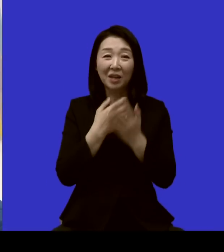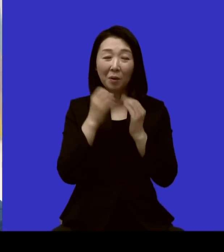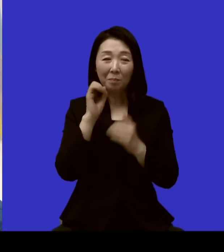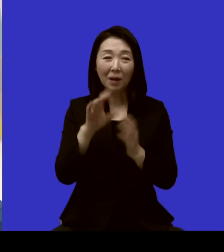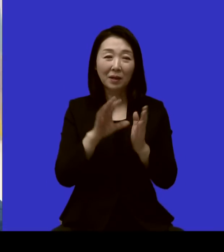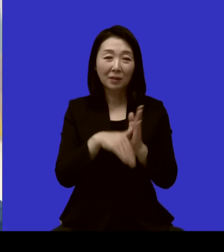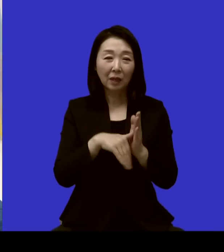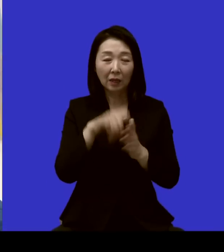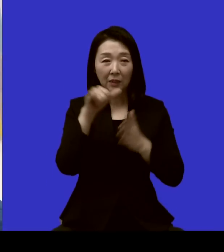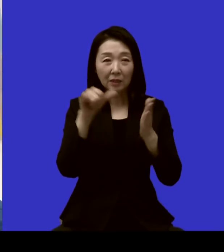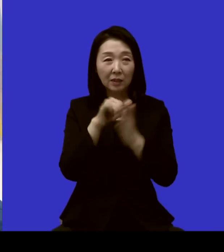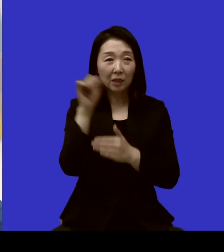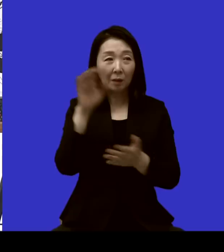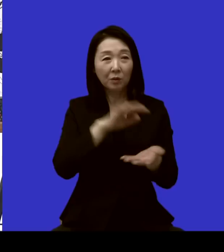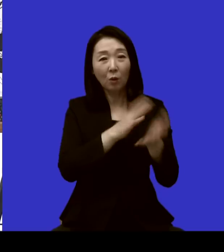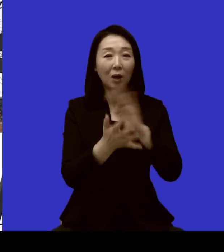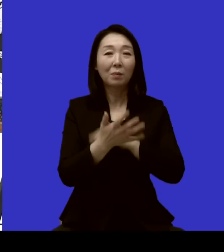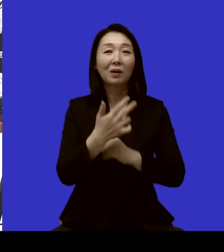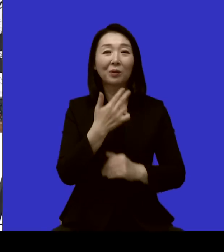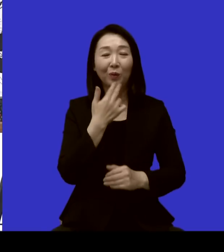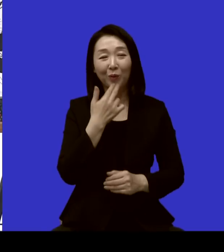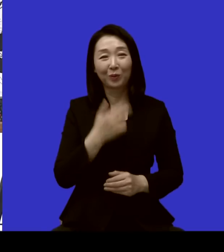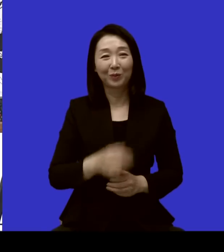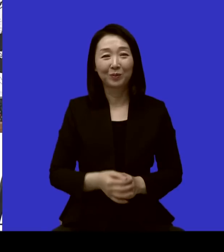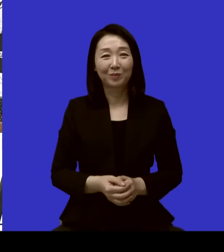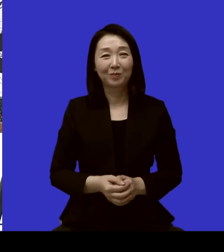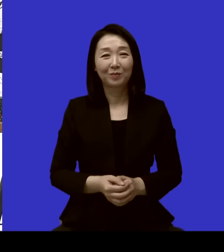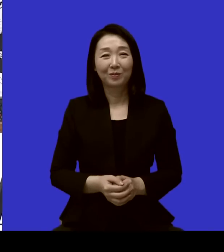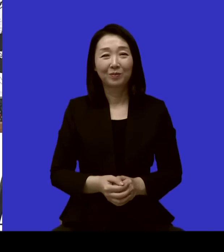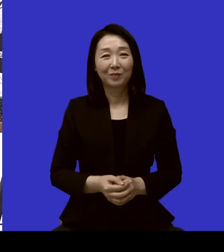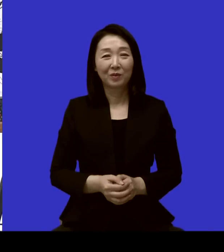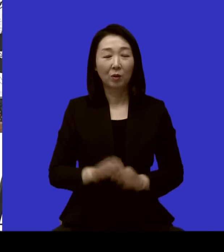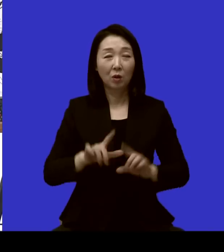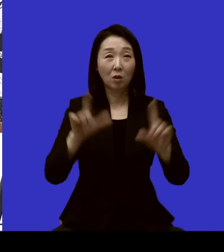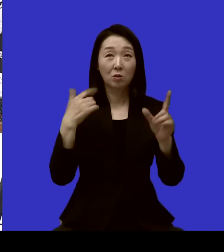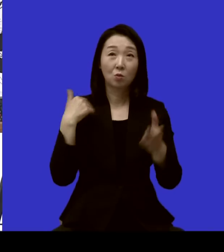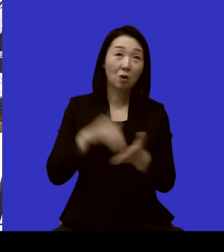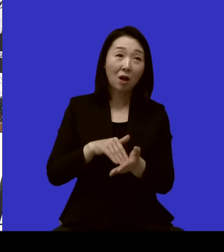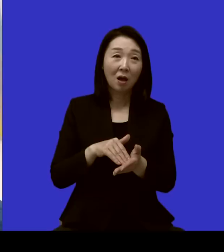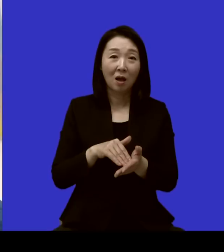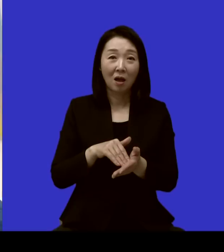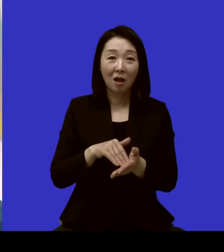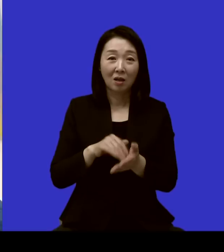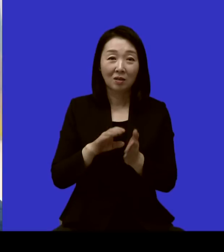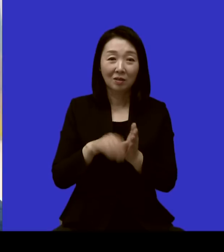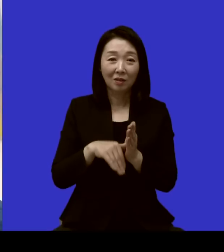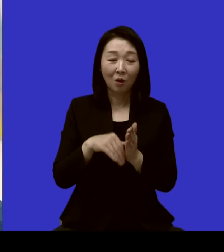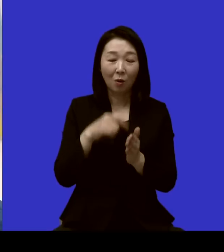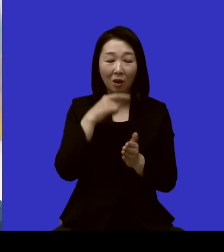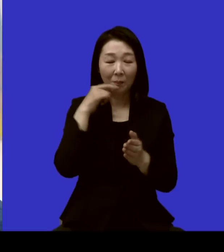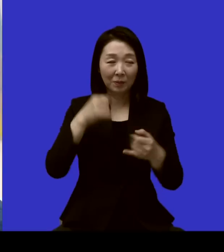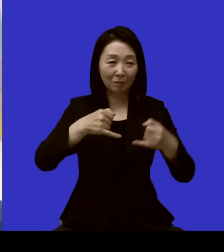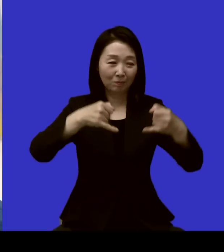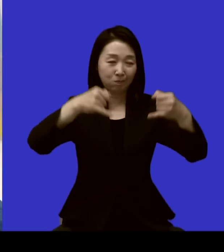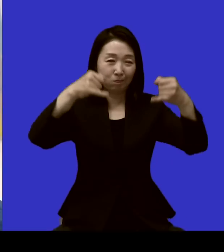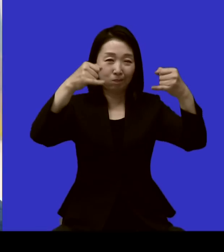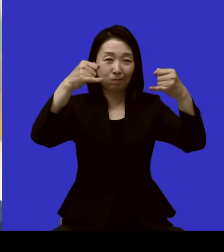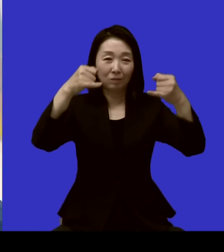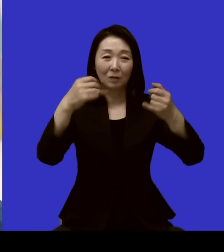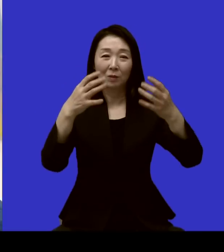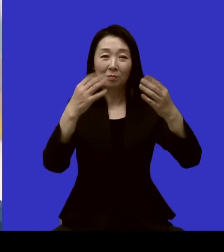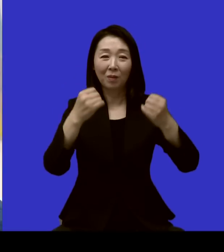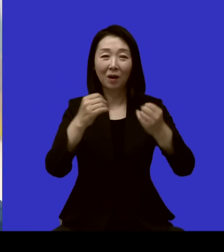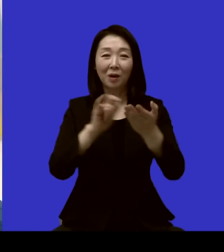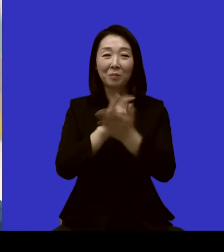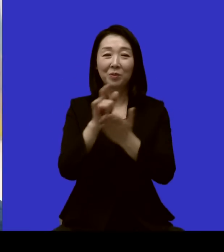말씀하듯이 인생이 갑자기 확 바뀌지는 않더라고요. 그렇죠, 그렇죠. 그럼요. 예, 현실로 돌아오니까 빚은 쌓이고 왜냐하면 비행기 티켓도